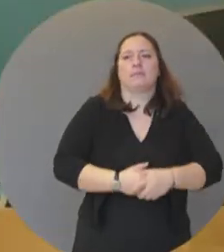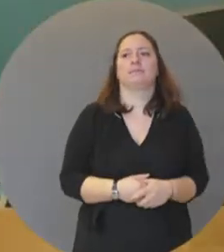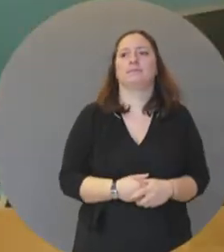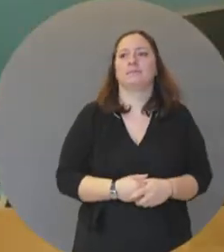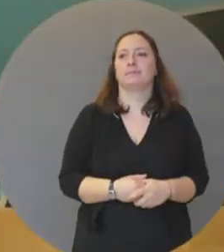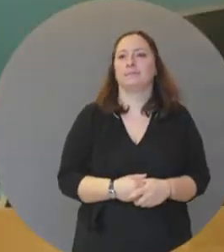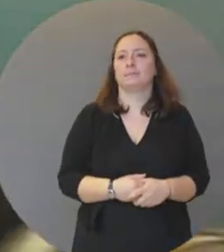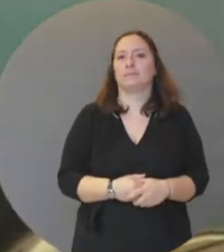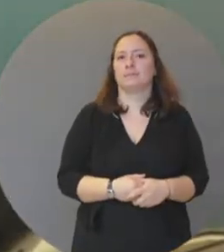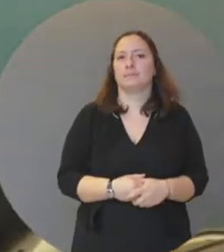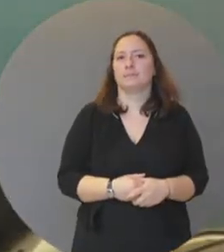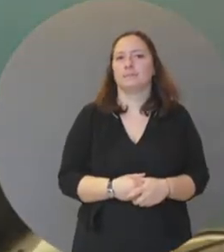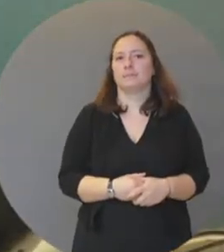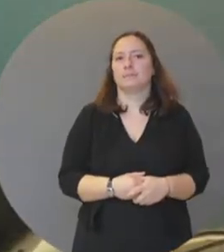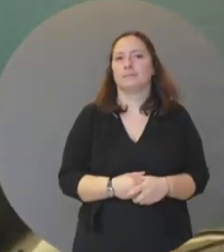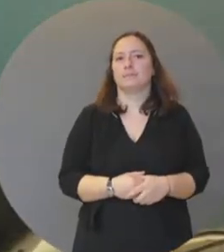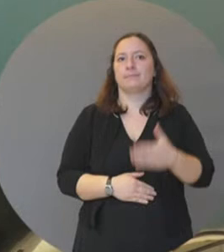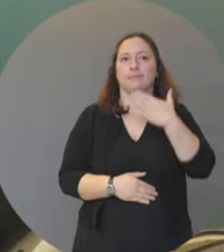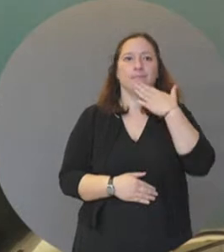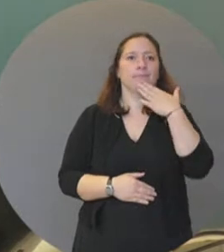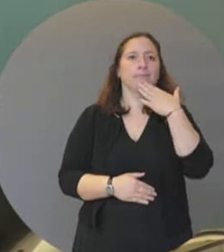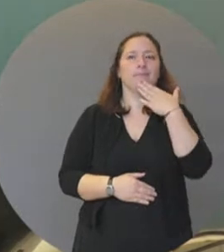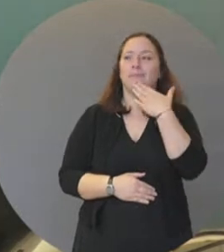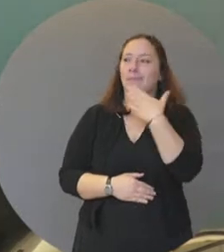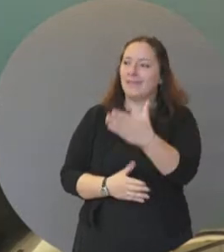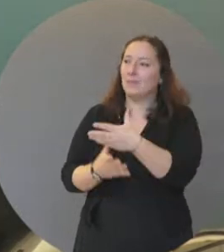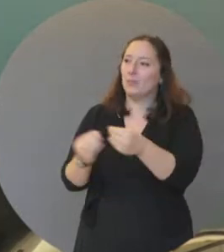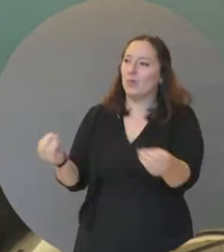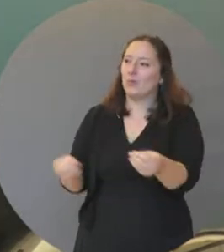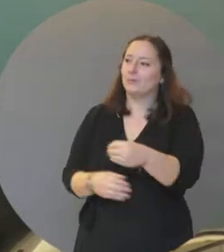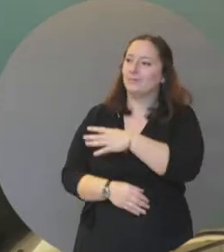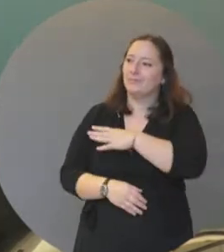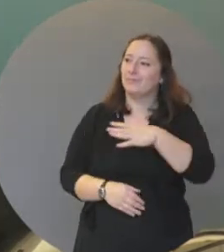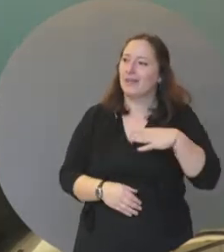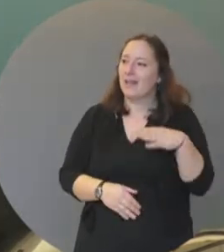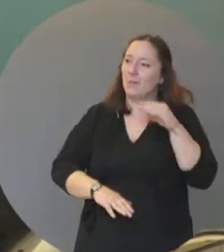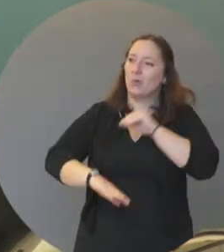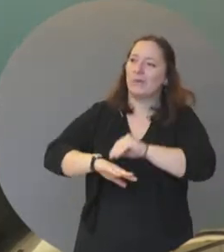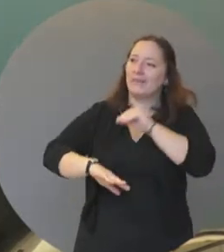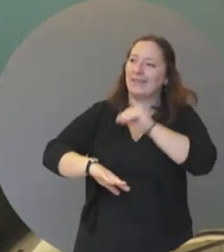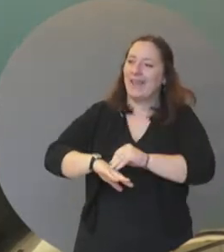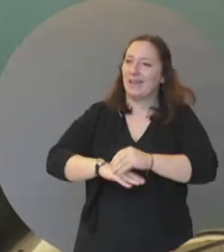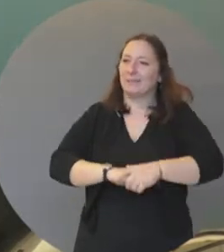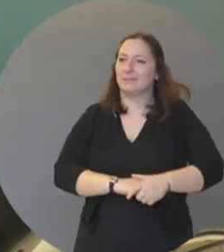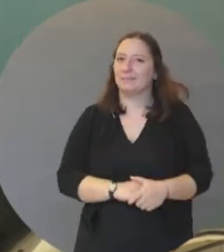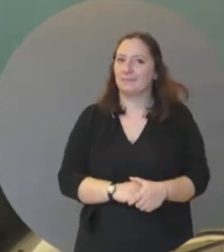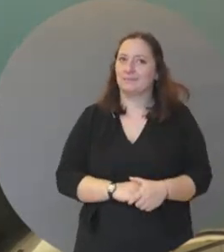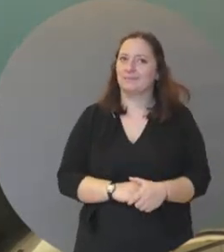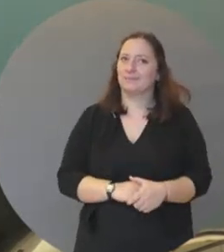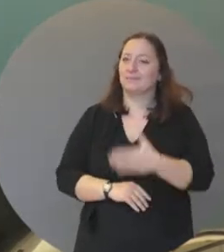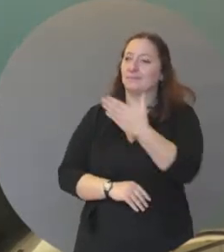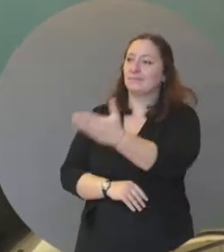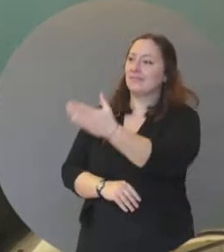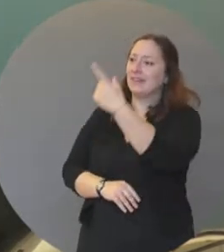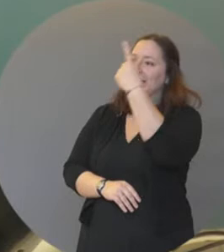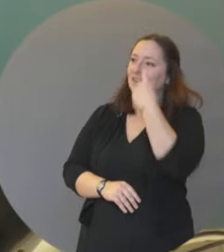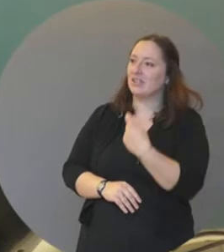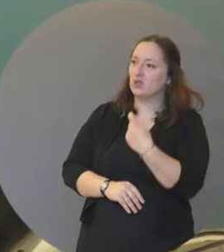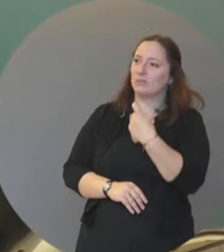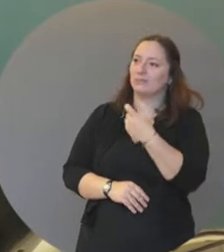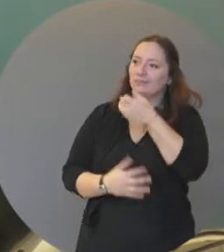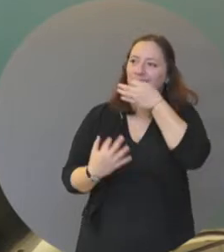merci beaucoup madame la conseillère pour votre question orale